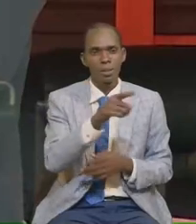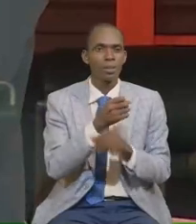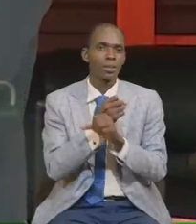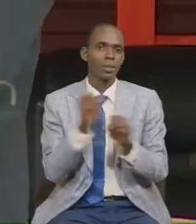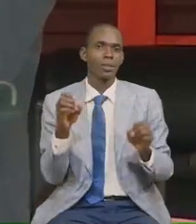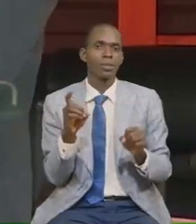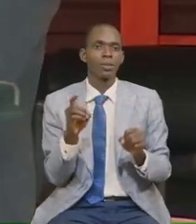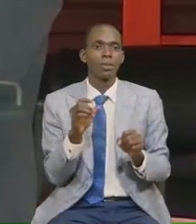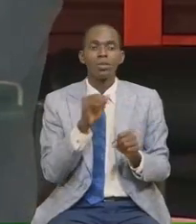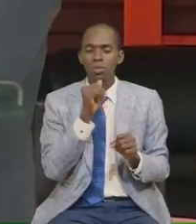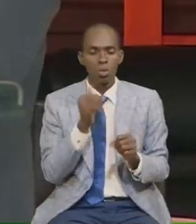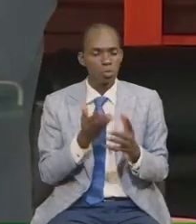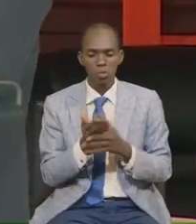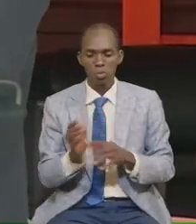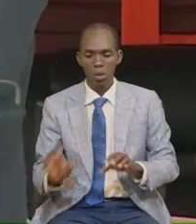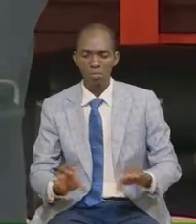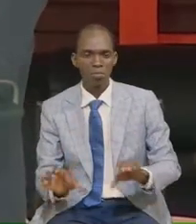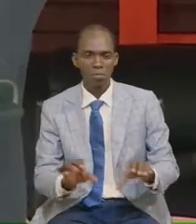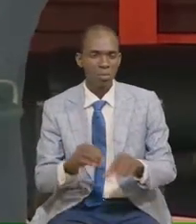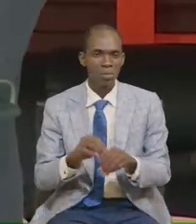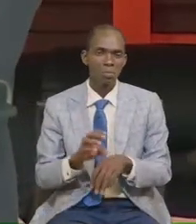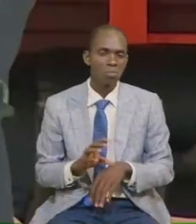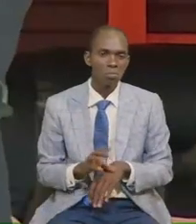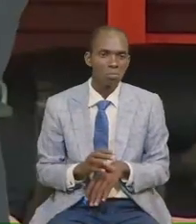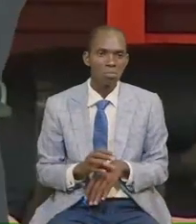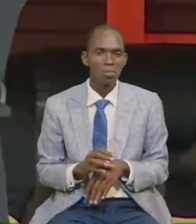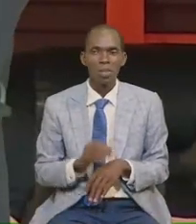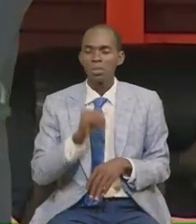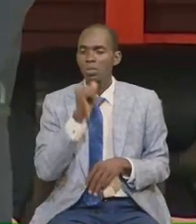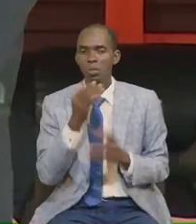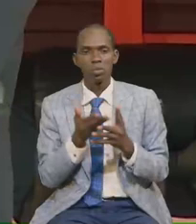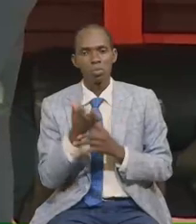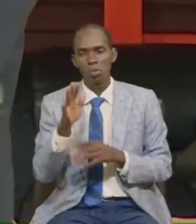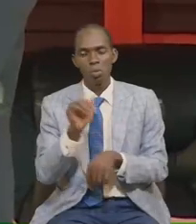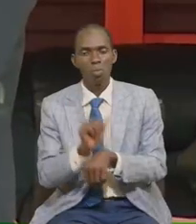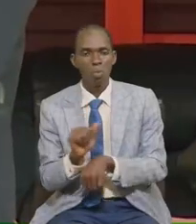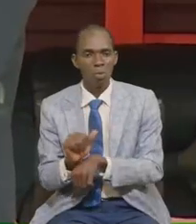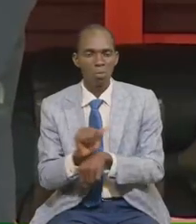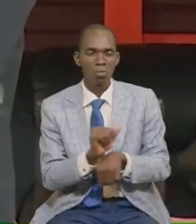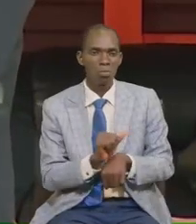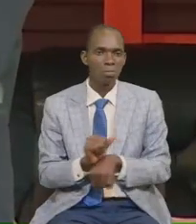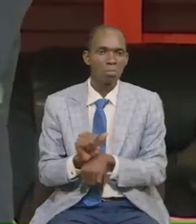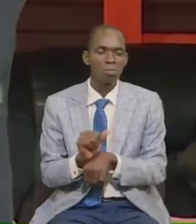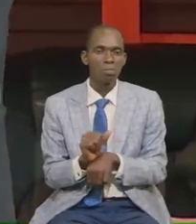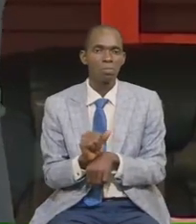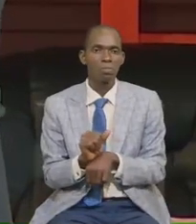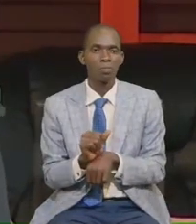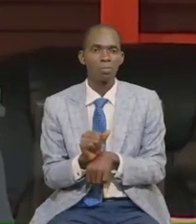activités. Ce n'est pas par l'œuvre. ce